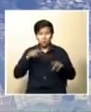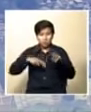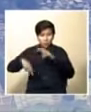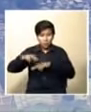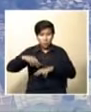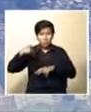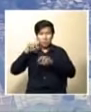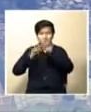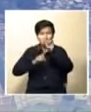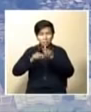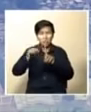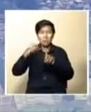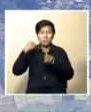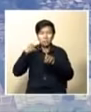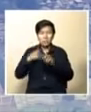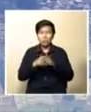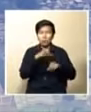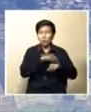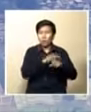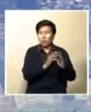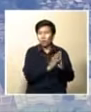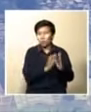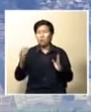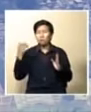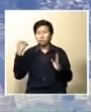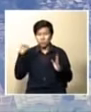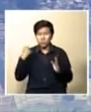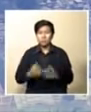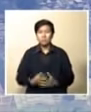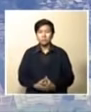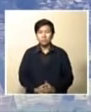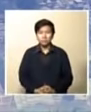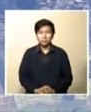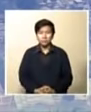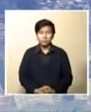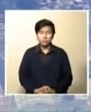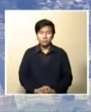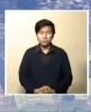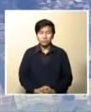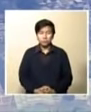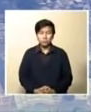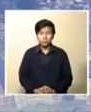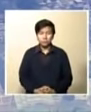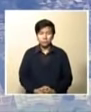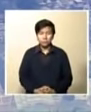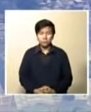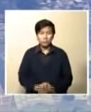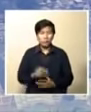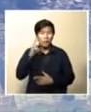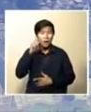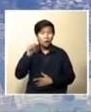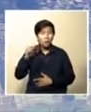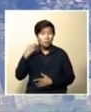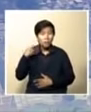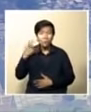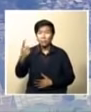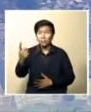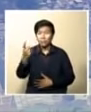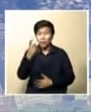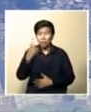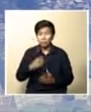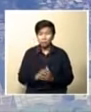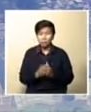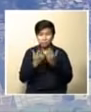ไรนะครับก็กราบเรียนนะครับว่ากระทรวงมหาดไทยได้ใช้ข้อมูลของกระทรวงสาธารณสุขในการส่องเหมือนกับเอ็กซเรย์ไปว่า